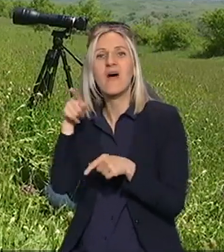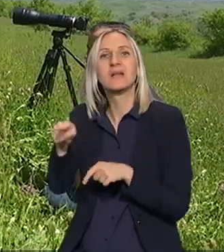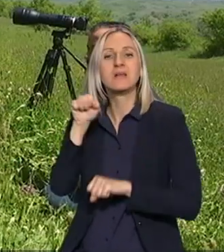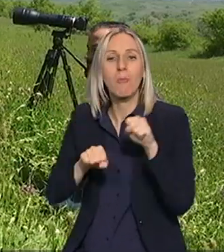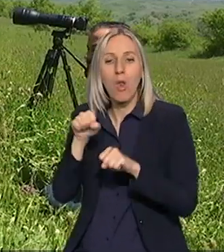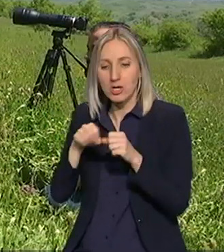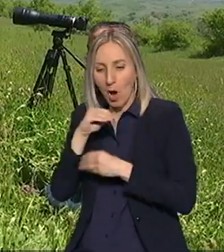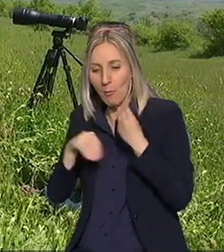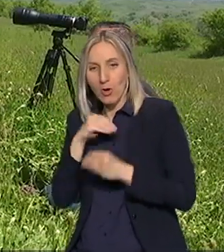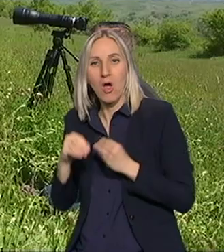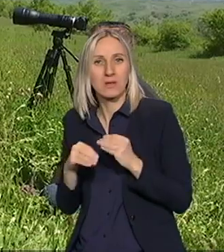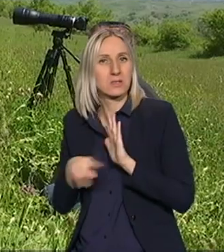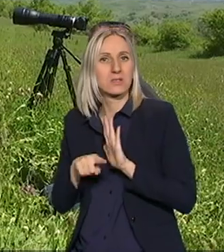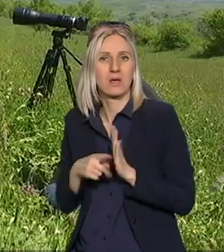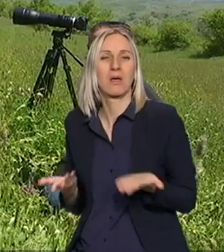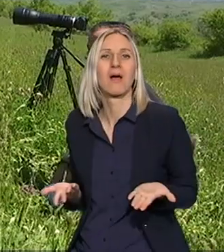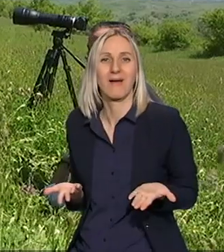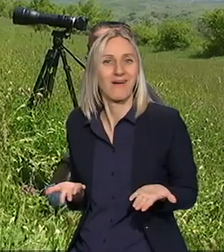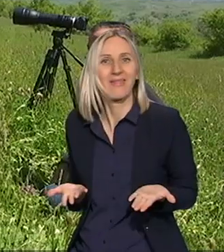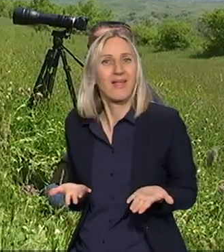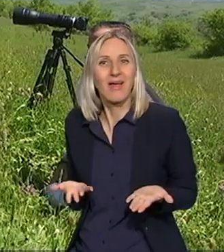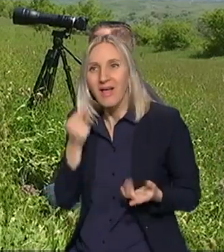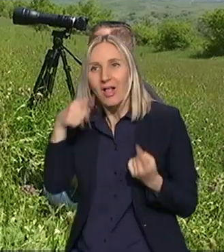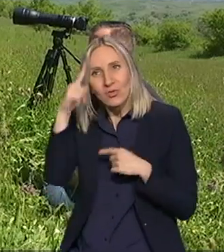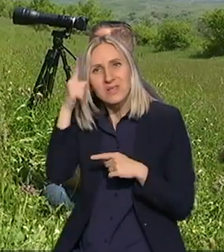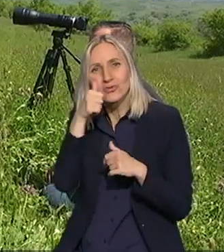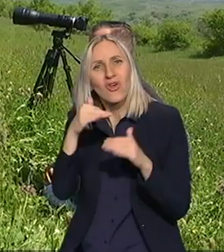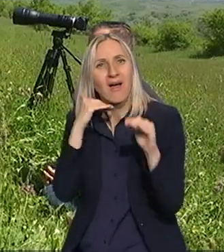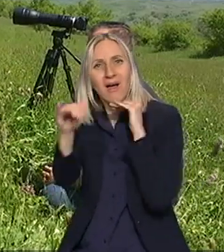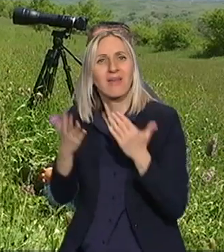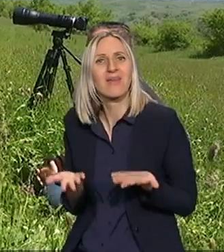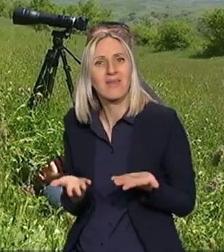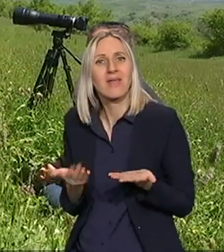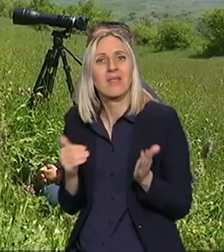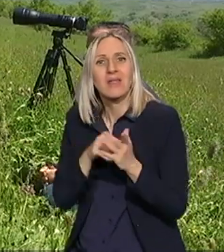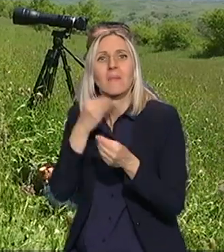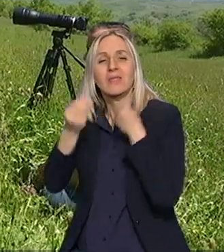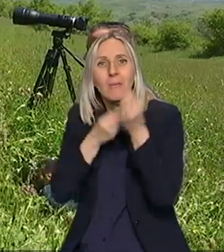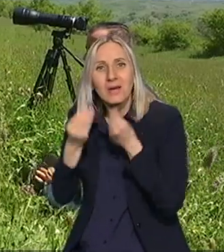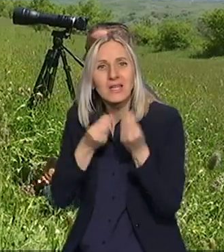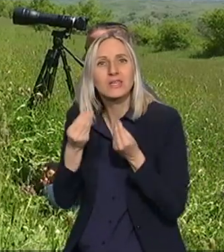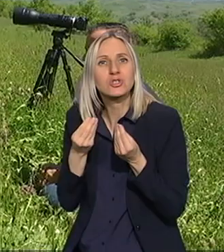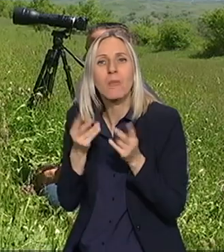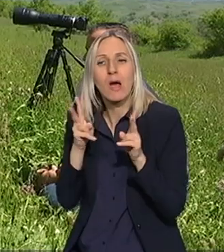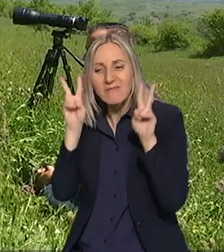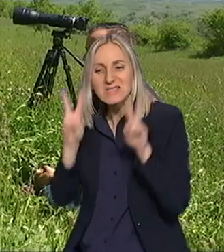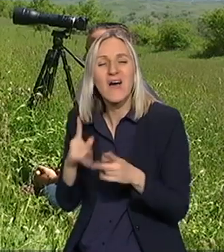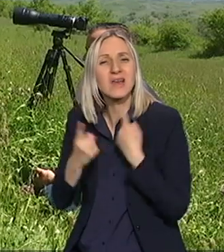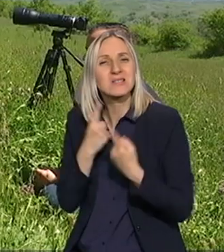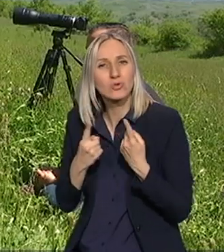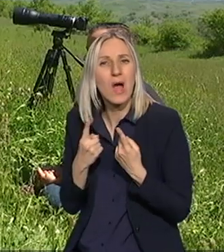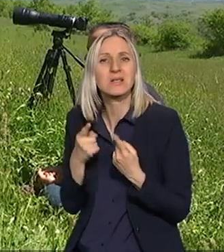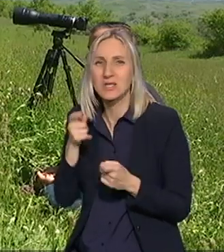ljudi znaju realnost. Ne, to je realnost, znači, mi treba samo da pričamo kako je faktična situacija. I